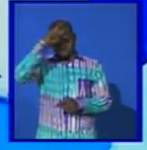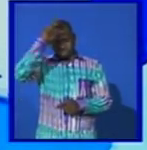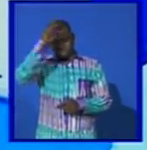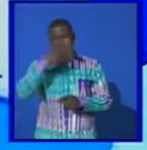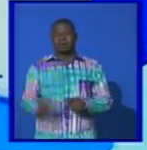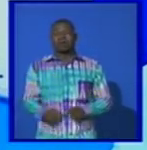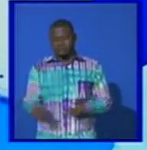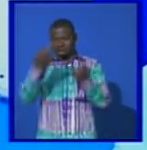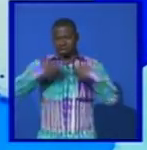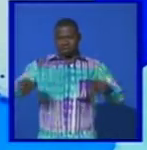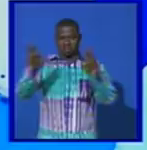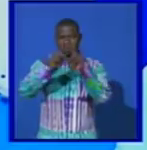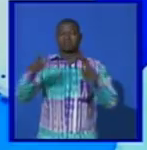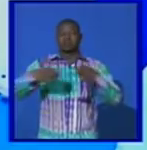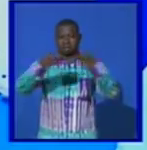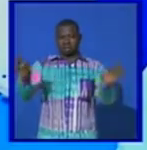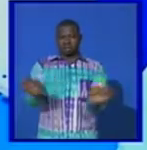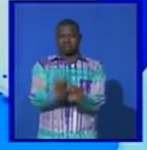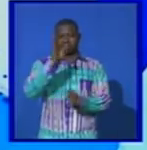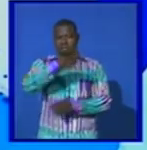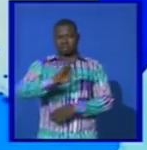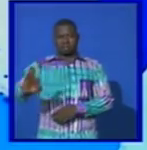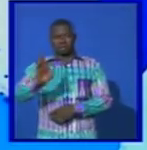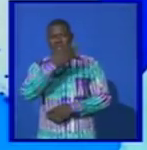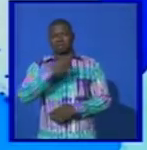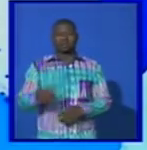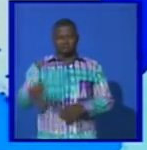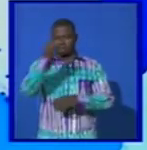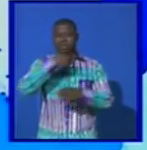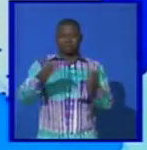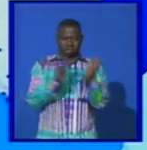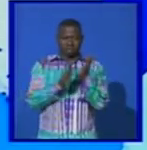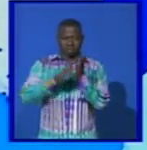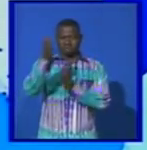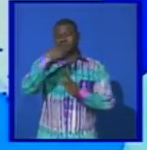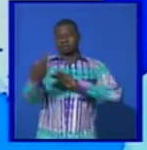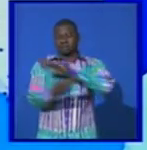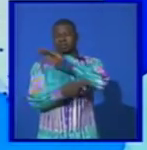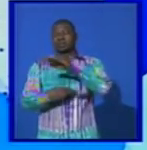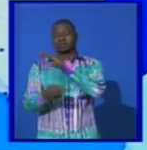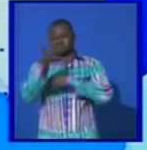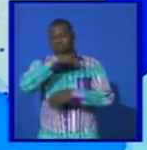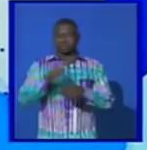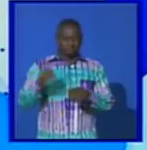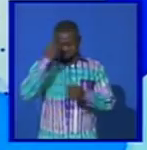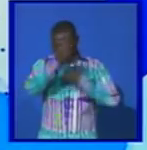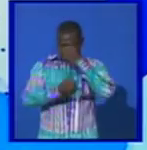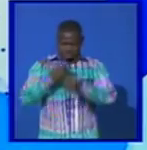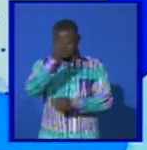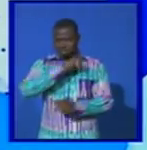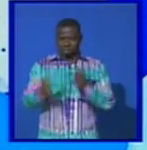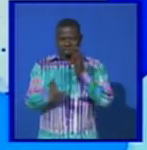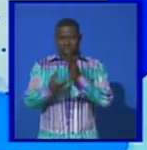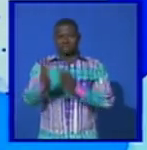à des délégations de Burkinabé de Kano et de l'Institut régional de la science et technologie de l'information géospatiale